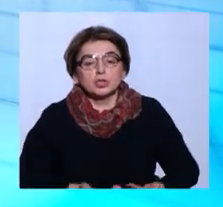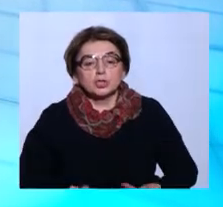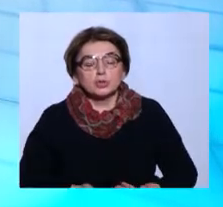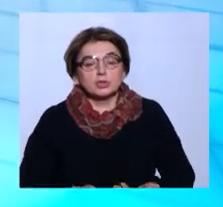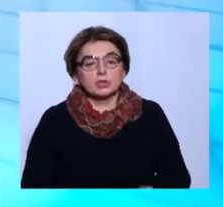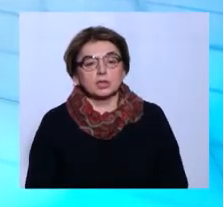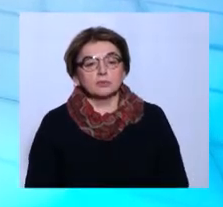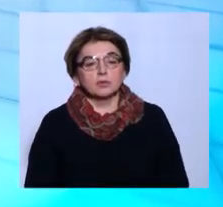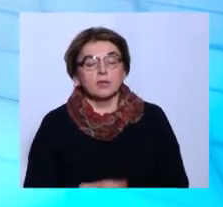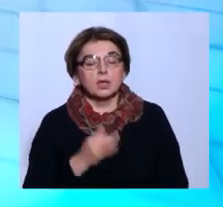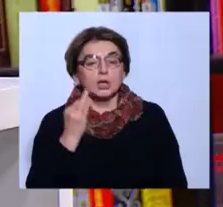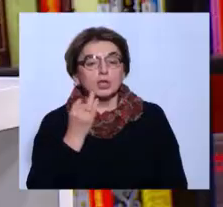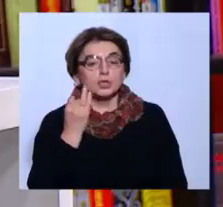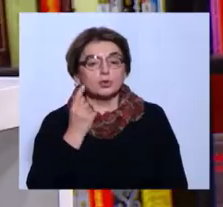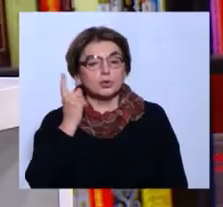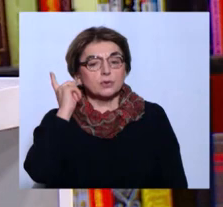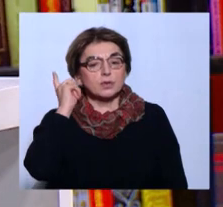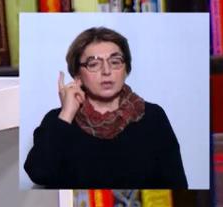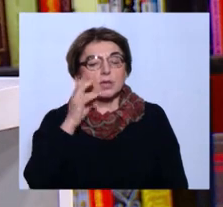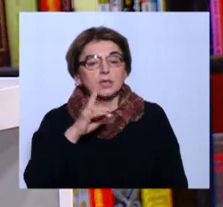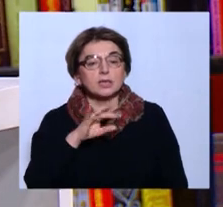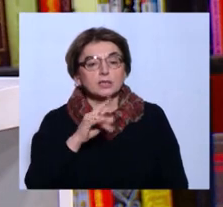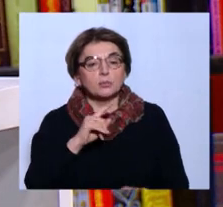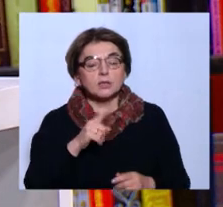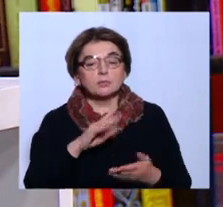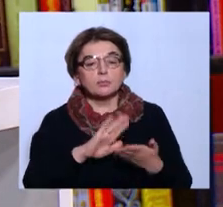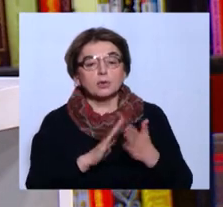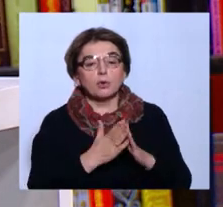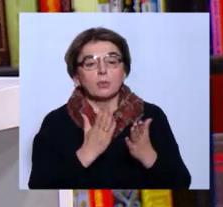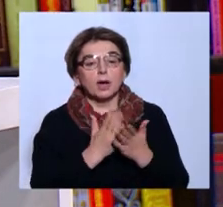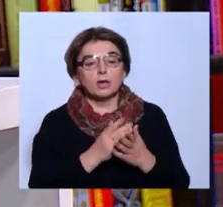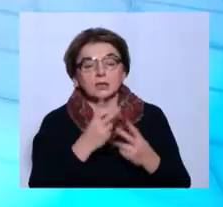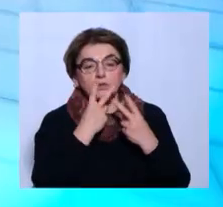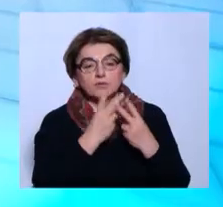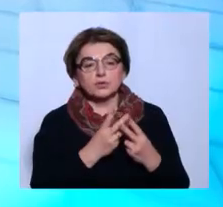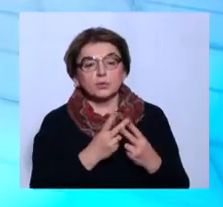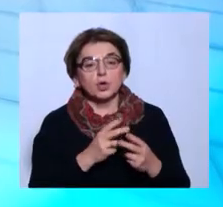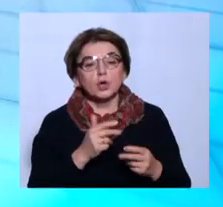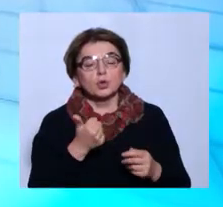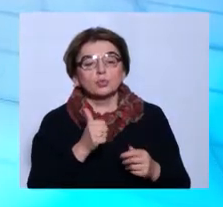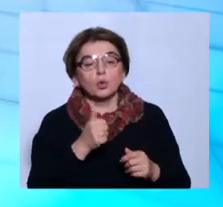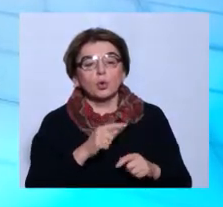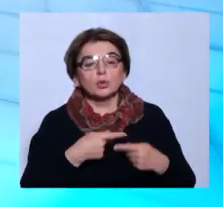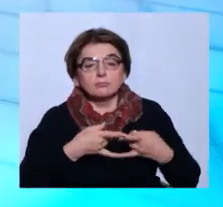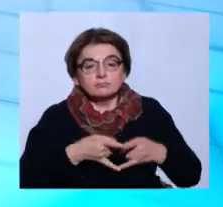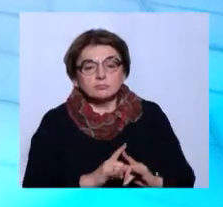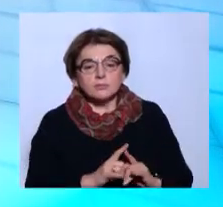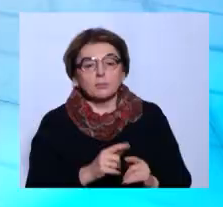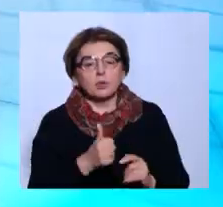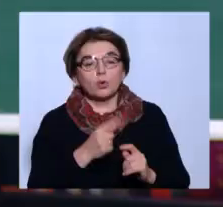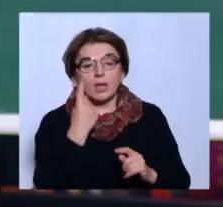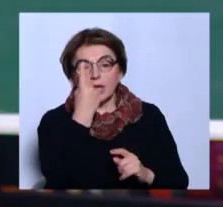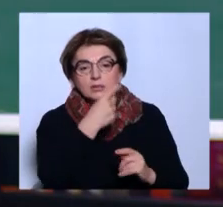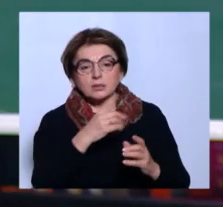არსებობისათვის. ისტორიული კრიტერიუმი. ისტორიული კრიტერიუმით კი განპირობებული არის, გვიჩვენებს თუ როგორი წარმოშობა აქვთ, ანუ ერთი